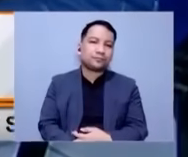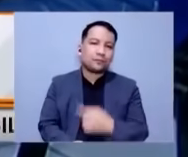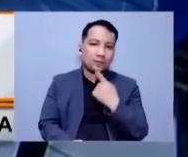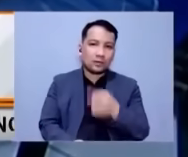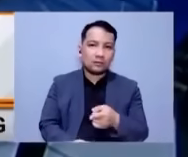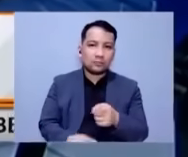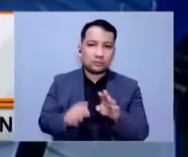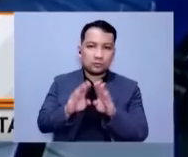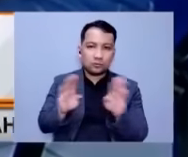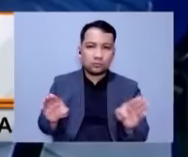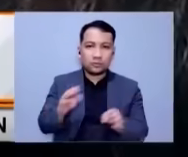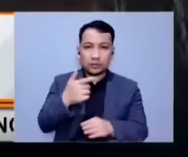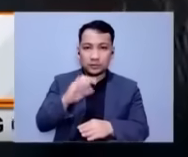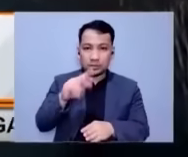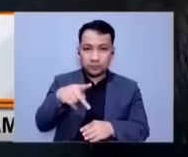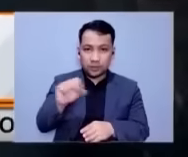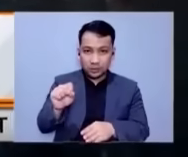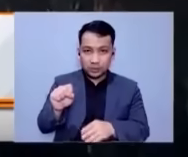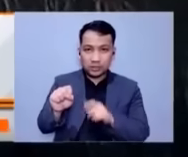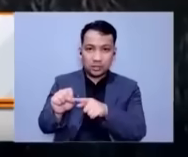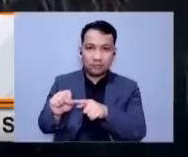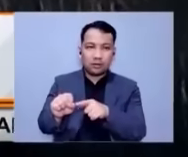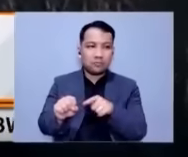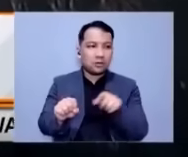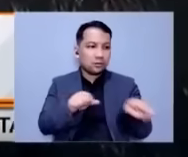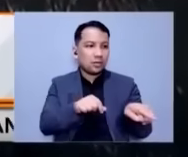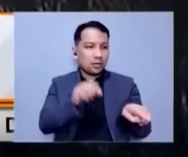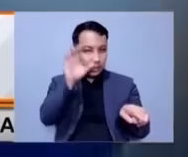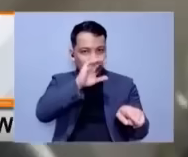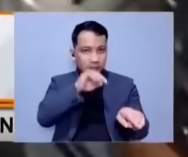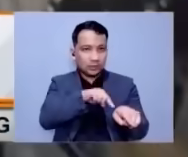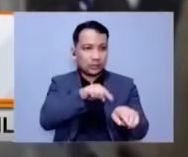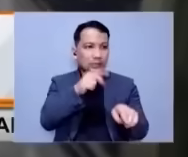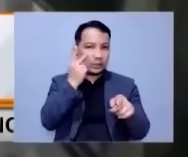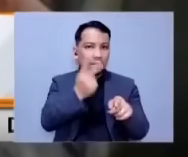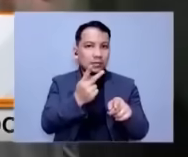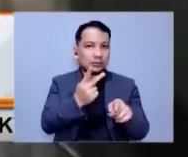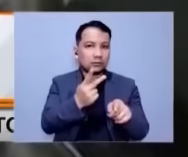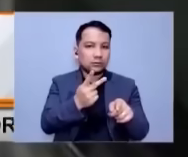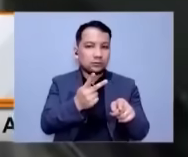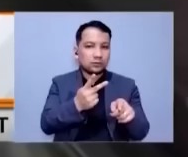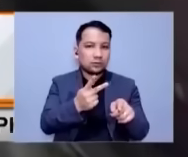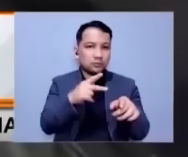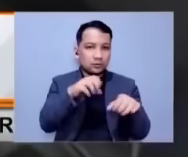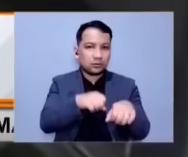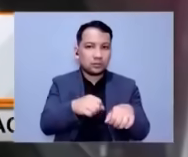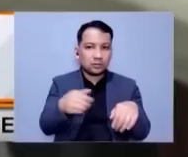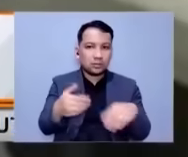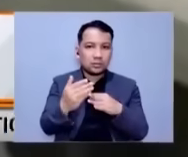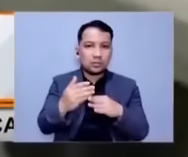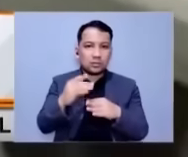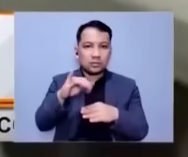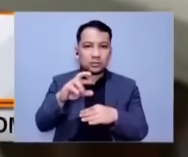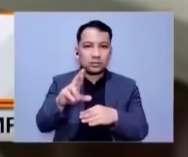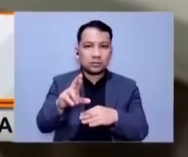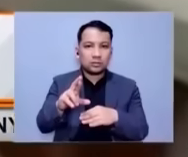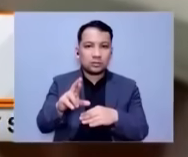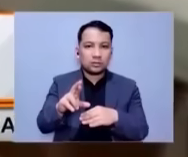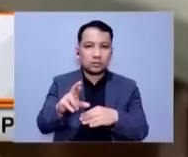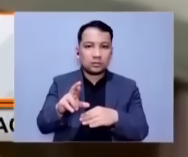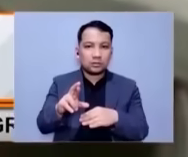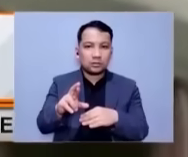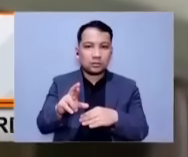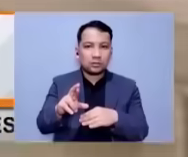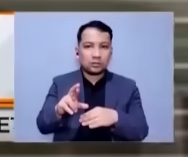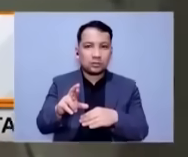ang locator ng cellphone ni Nikki, kaya natunto ng mga pulis ang mga sospek. Naharang sila ng mga pulis sa Kerikada Street. Sumemplang pang motor ng